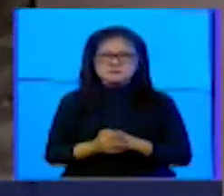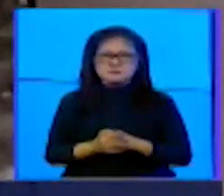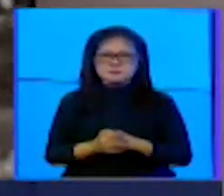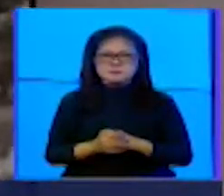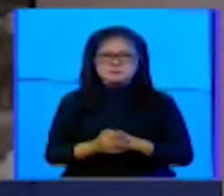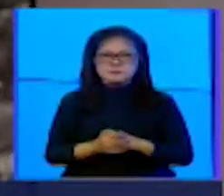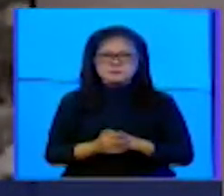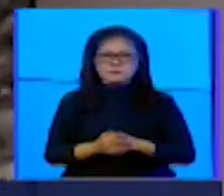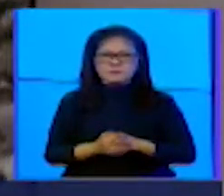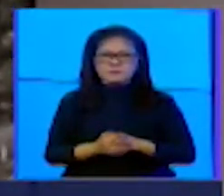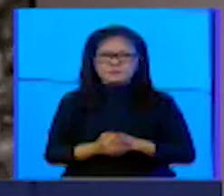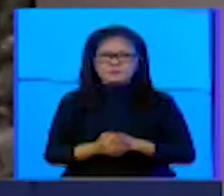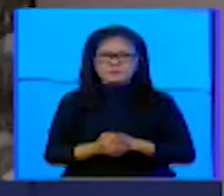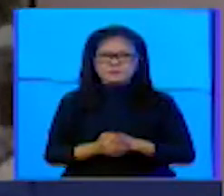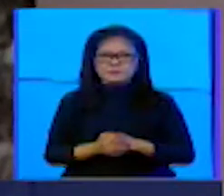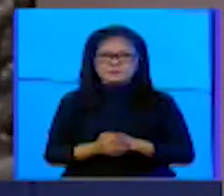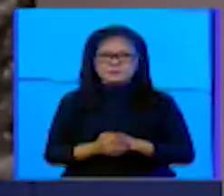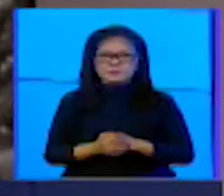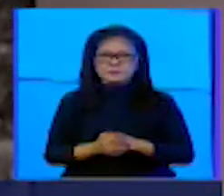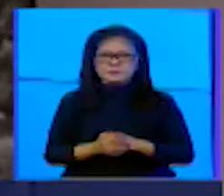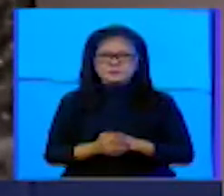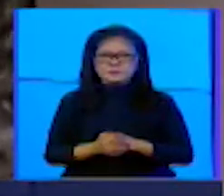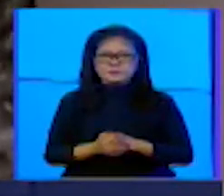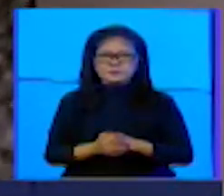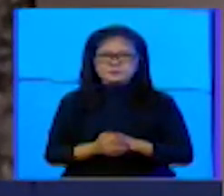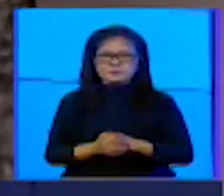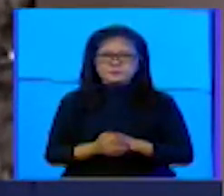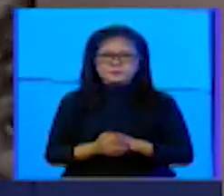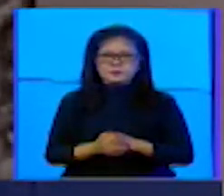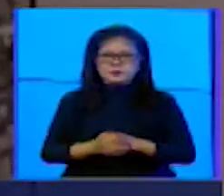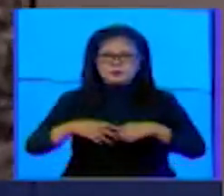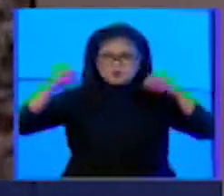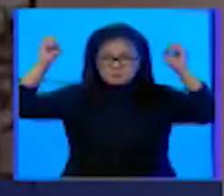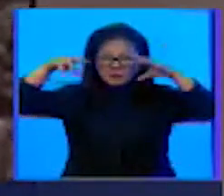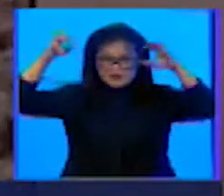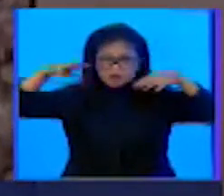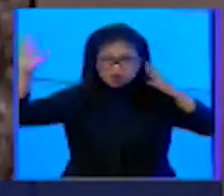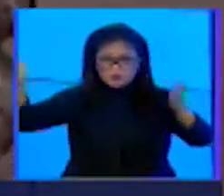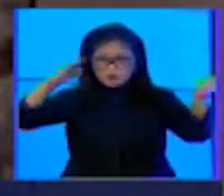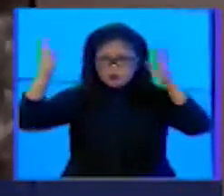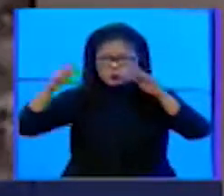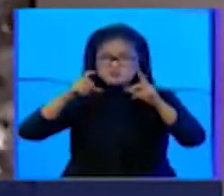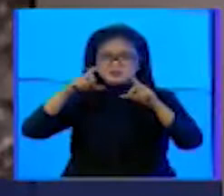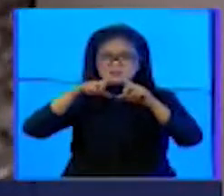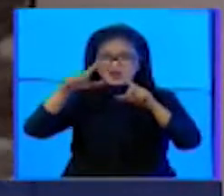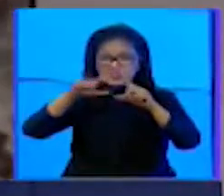Hujan es, bro. Badai dan hujan es menerjang kawasan puncak Gunung Slamet, Jawa Tengah.